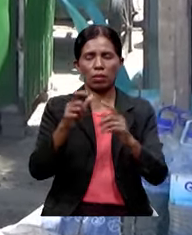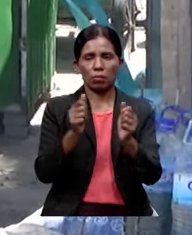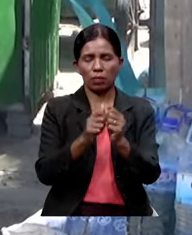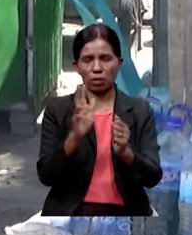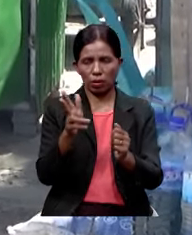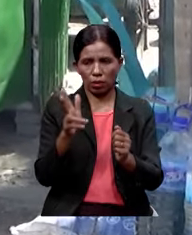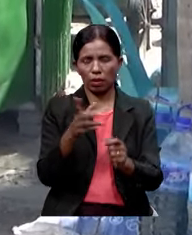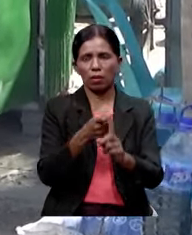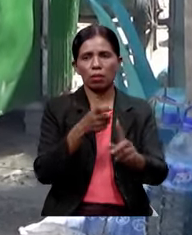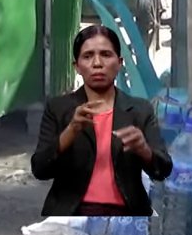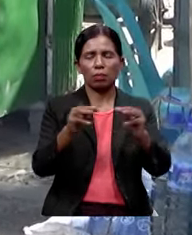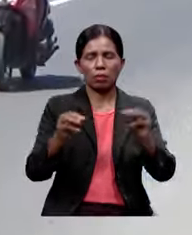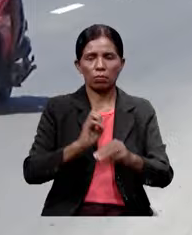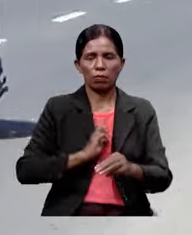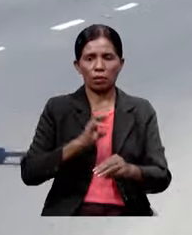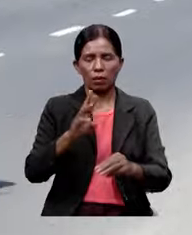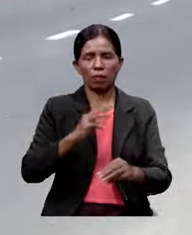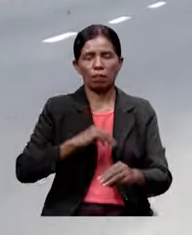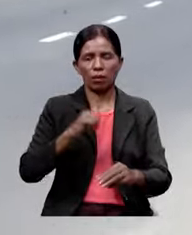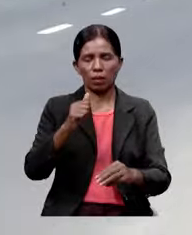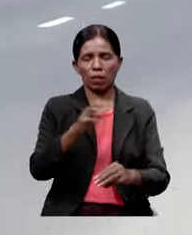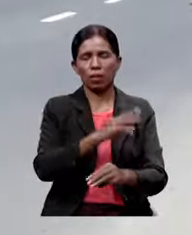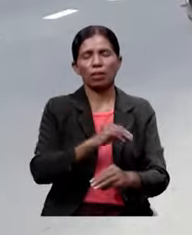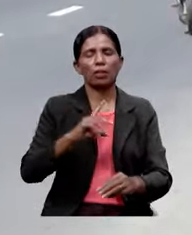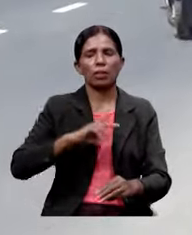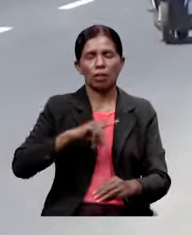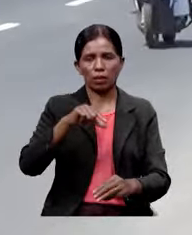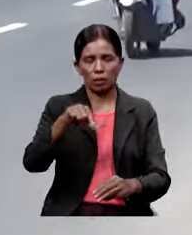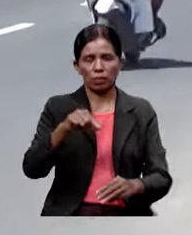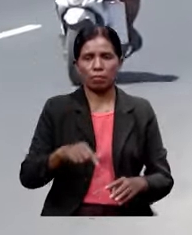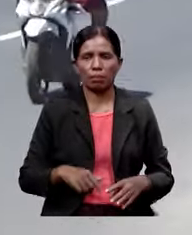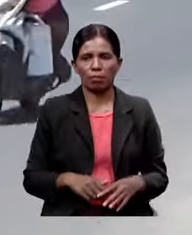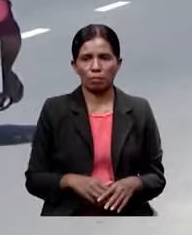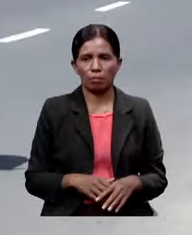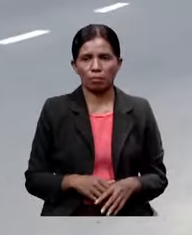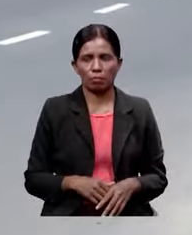tolol resin nebe mai husi munisipi Armera Maliana no Liksa Abraung Amaral ZMN.